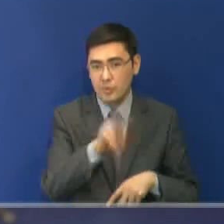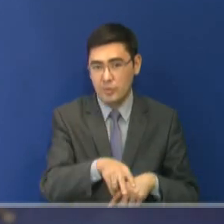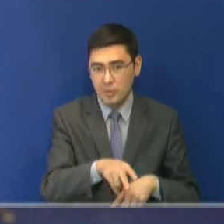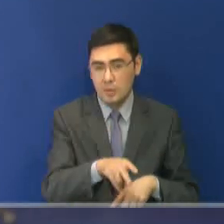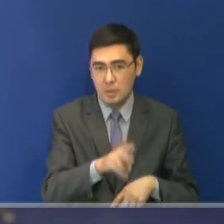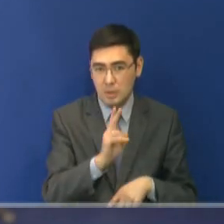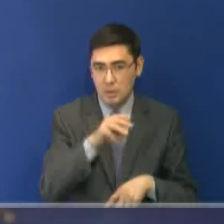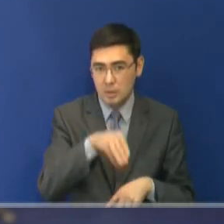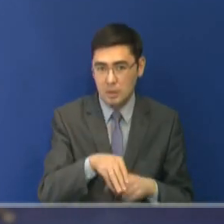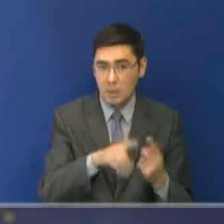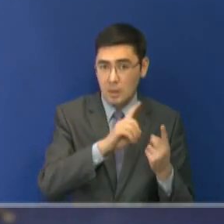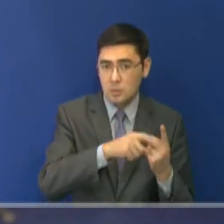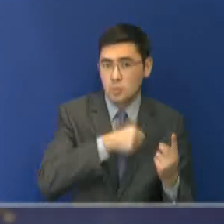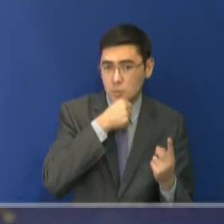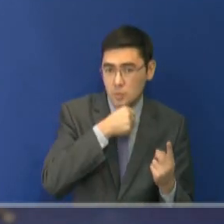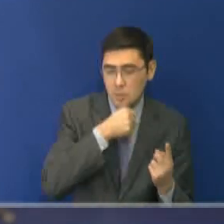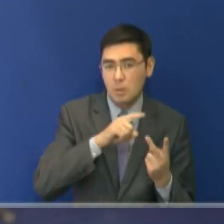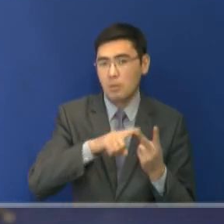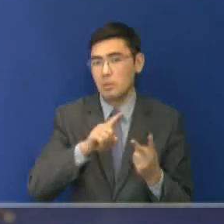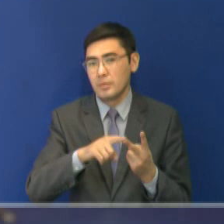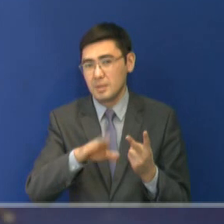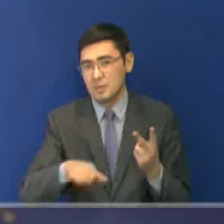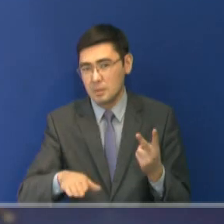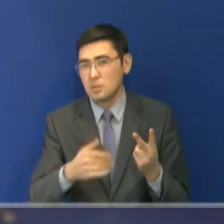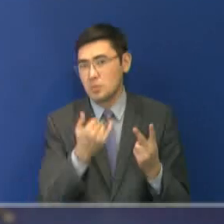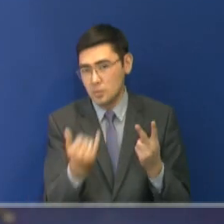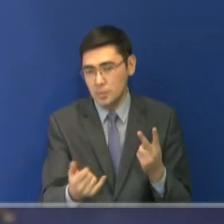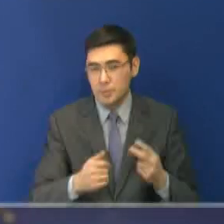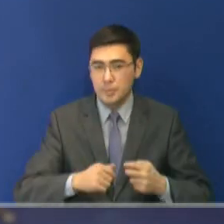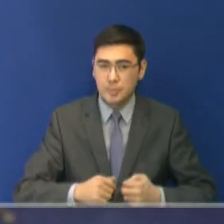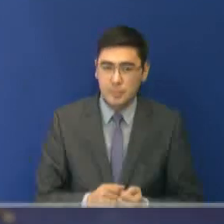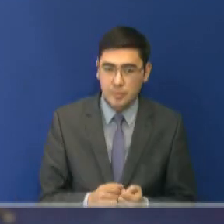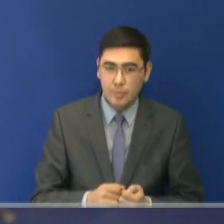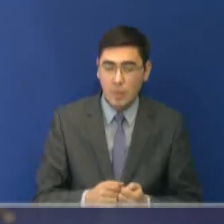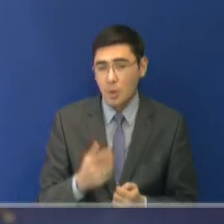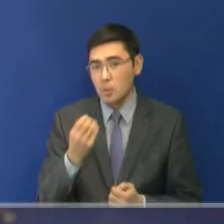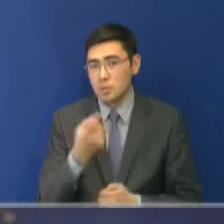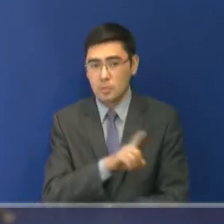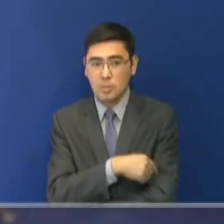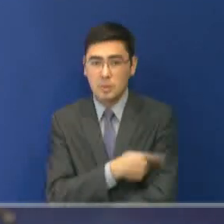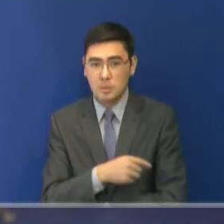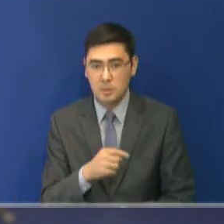детей. Экстренным больным проводится компьютерная томография в больнице